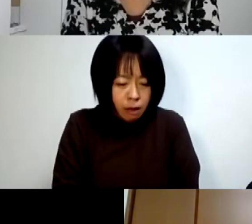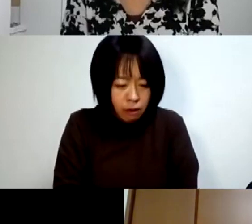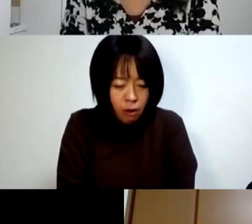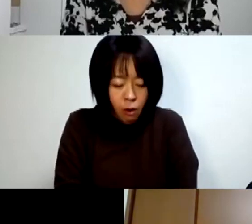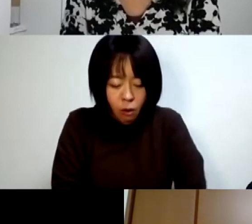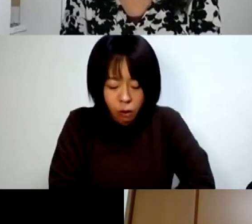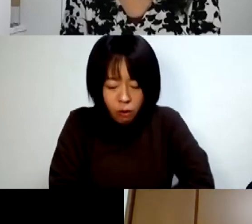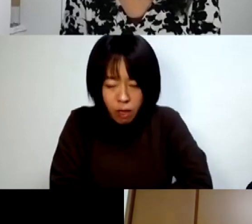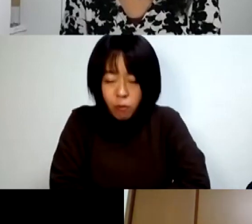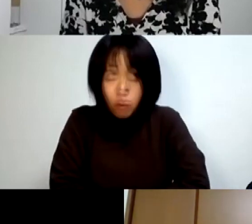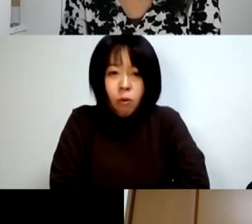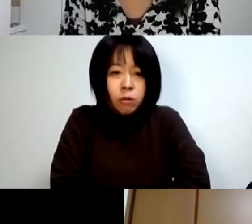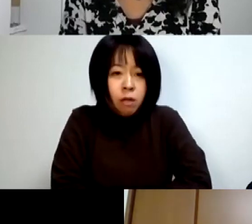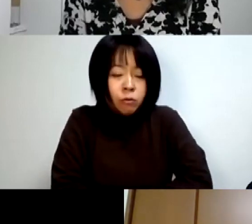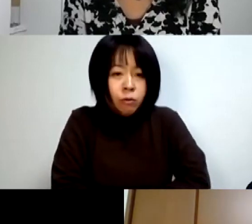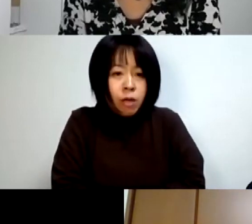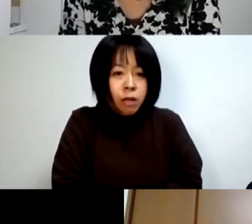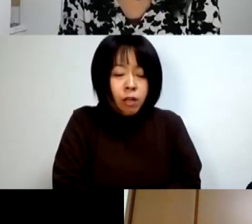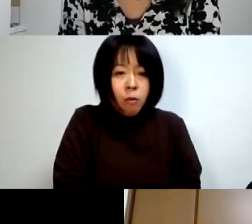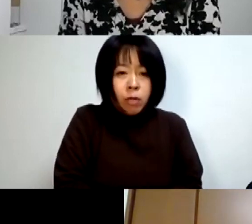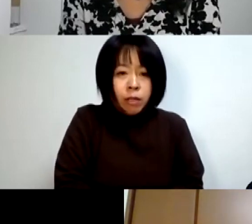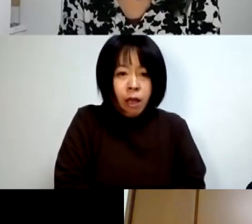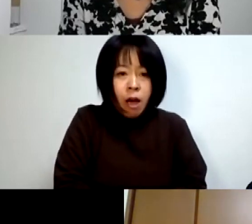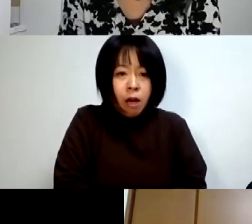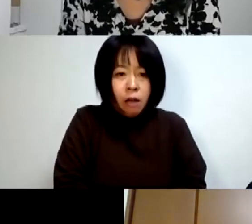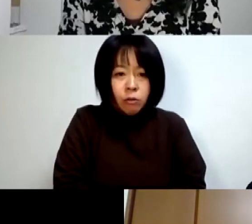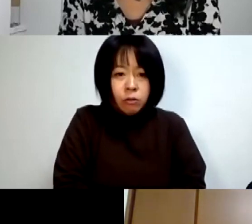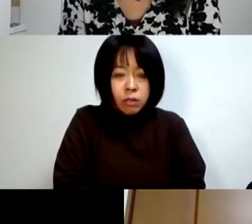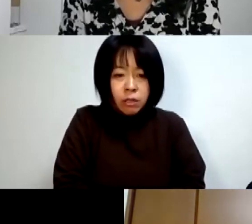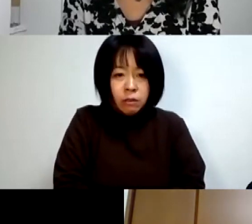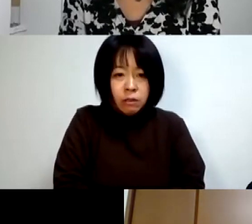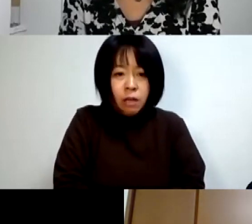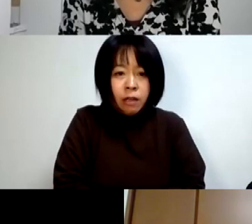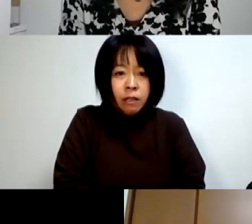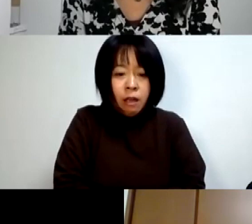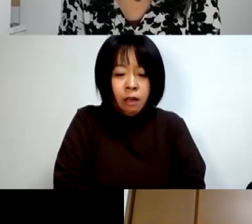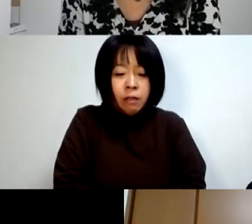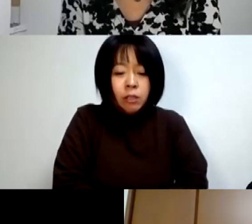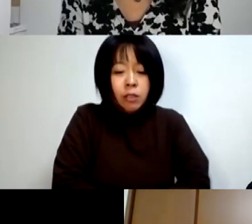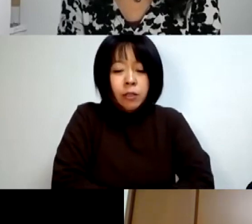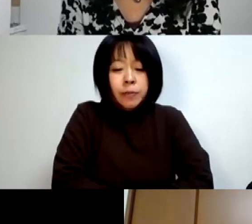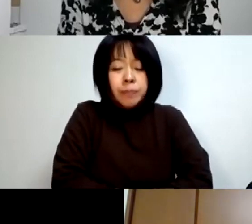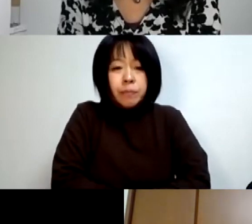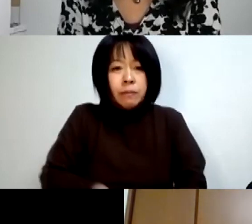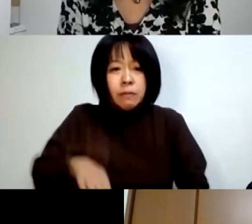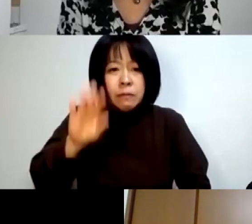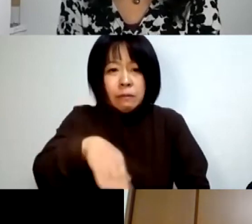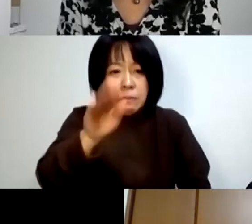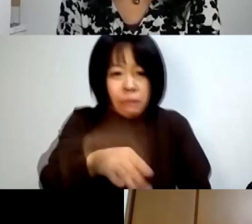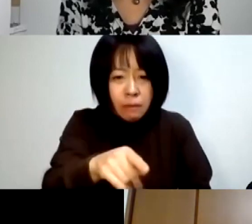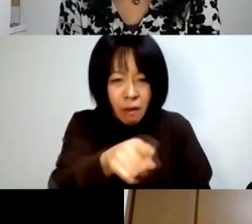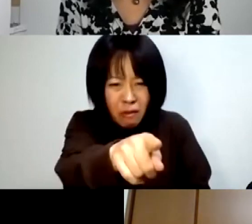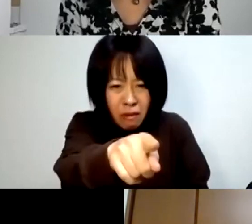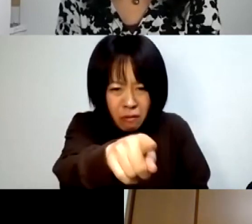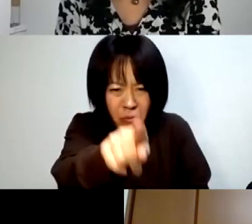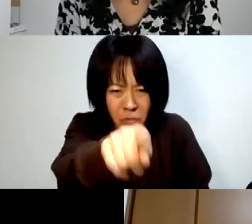そうやで、骨も残さんと焼けてもうたで、あの震災で。